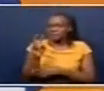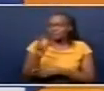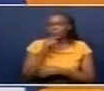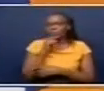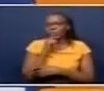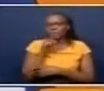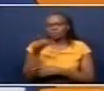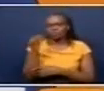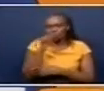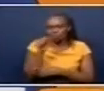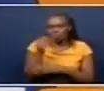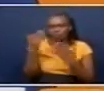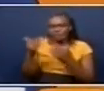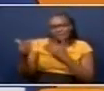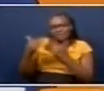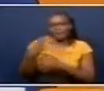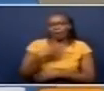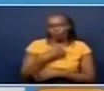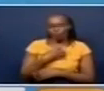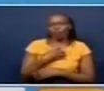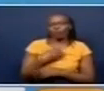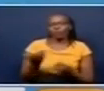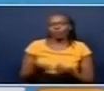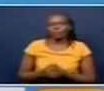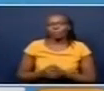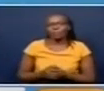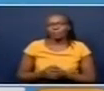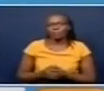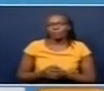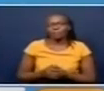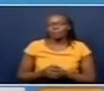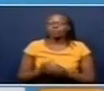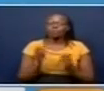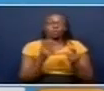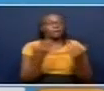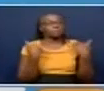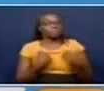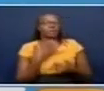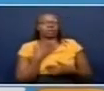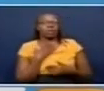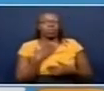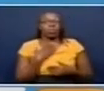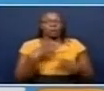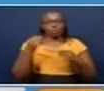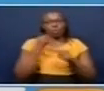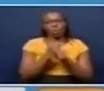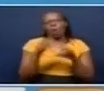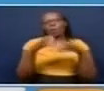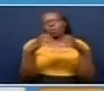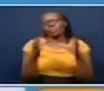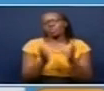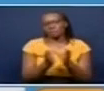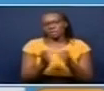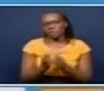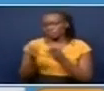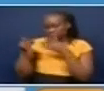Janet amepitisha umri wa kustaafu. Ninataka kuenda kufanya hiyo kazi ya community. Yako